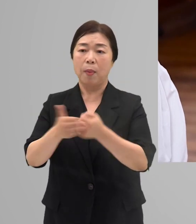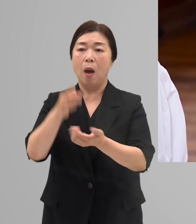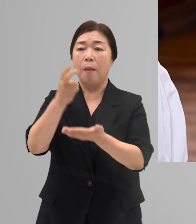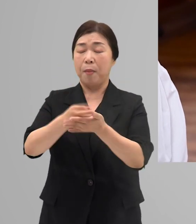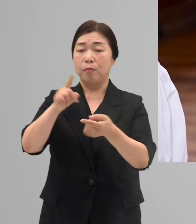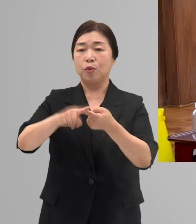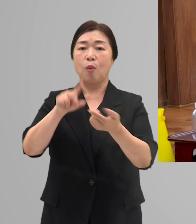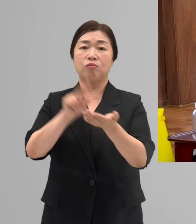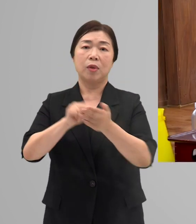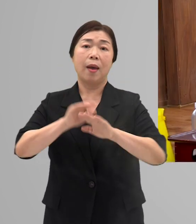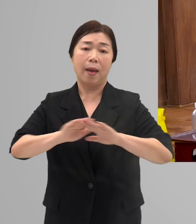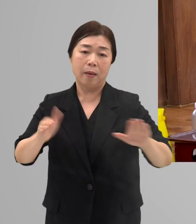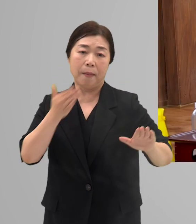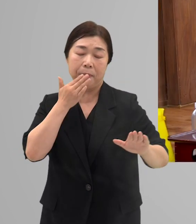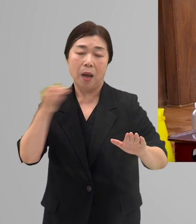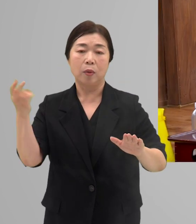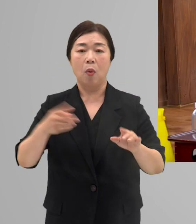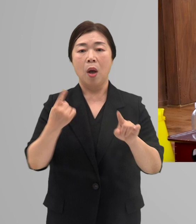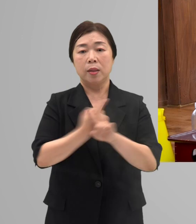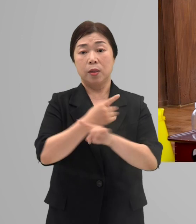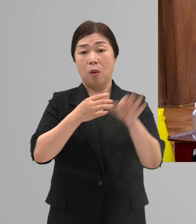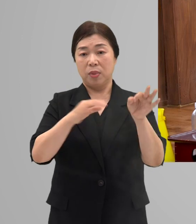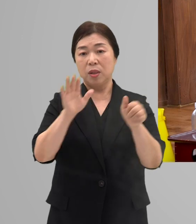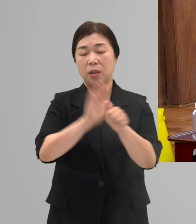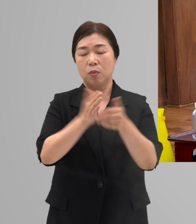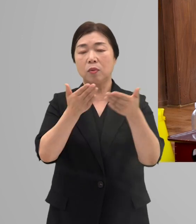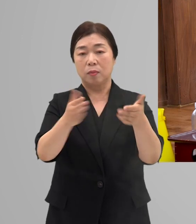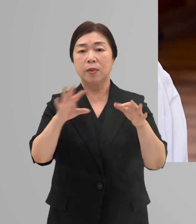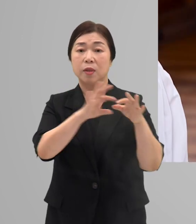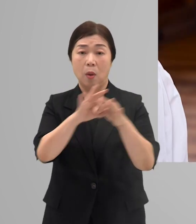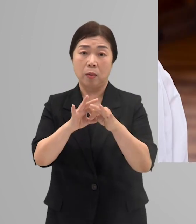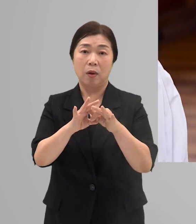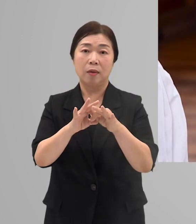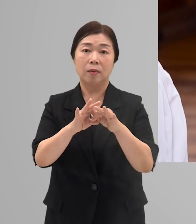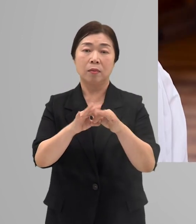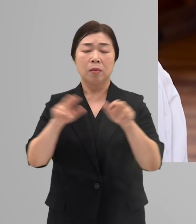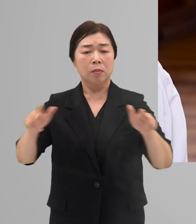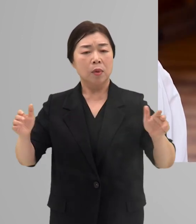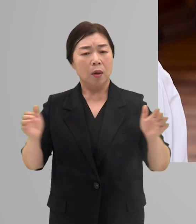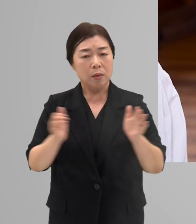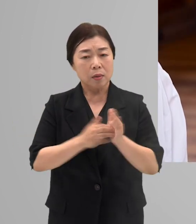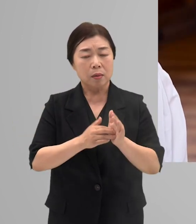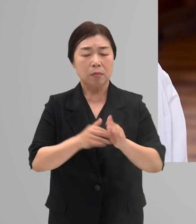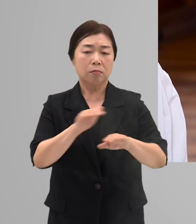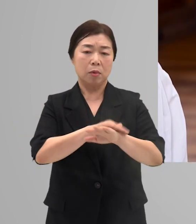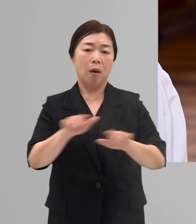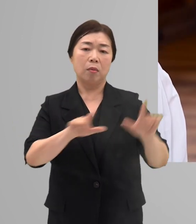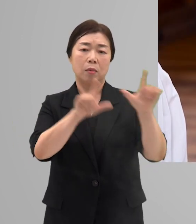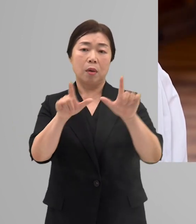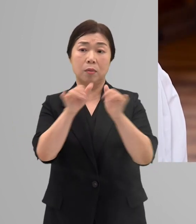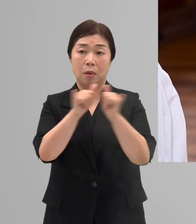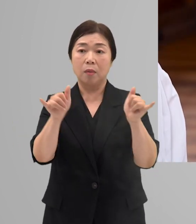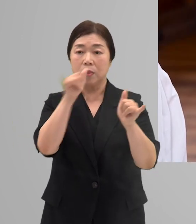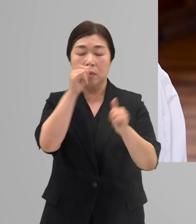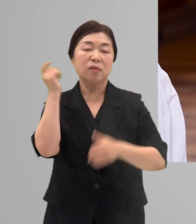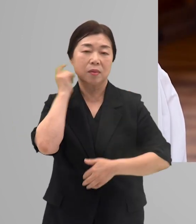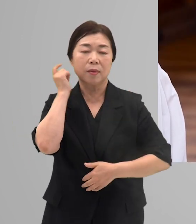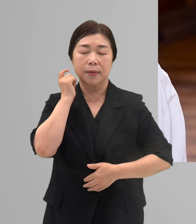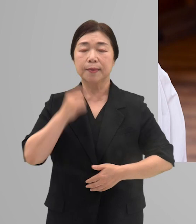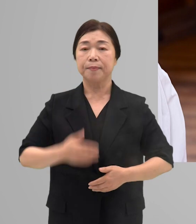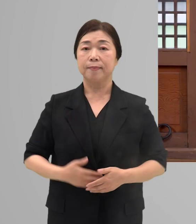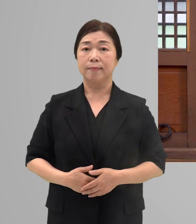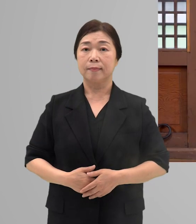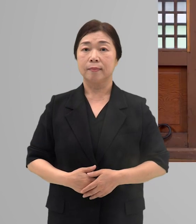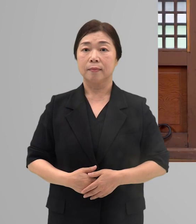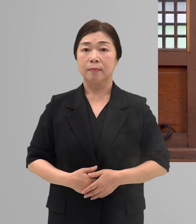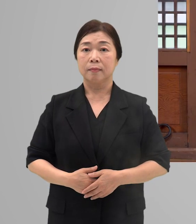문제도 해결하시고 이제 치료비 지원 같은 것들 연결해드리고 지금까지도 잘 지내고 계신다고 이야기를